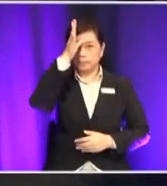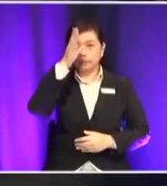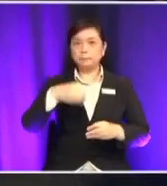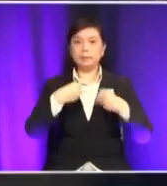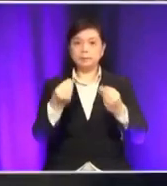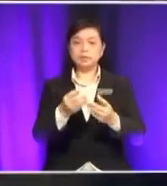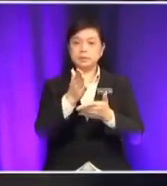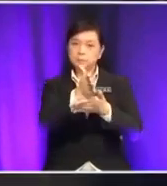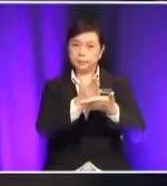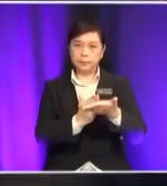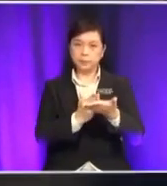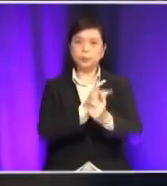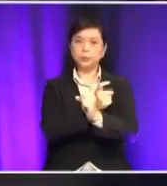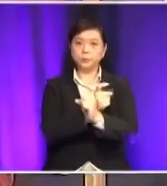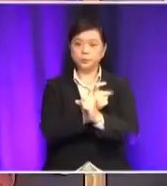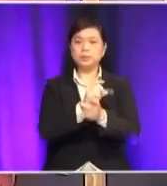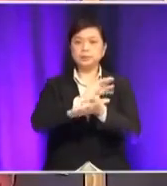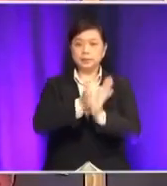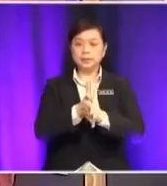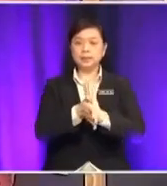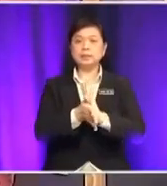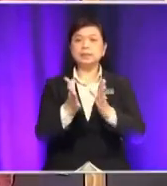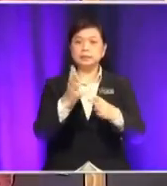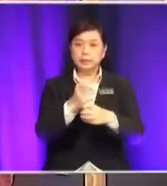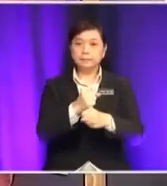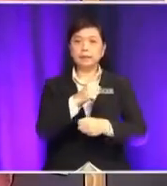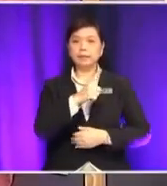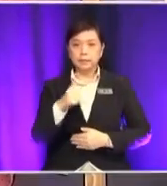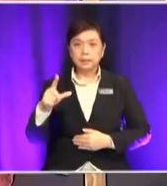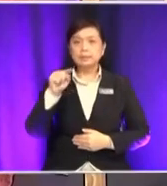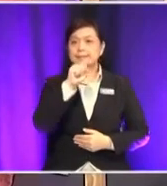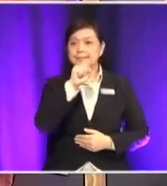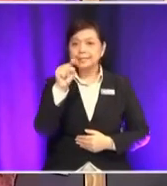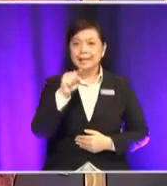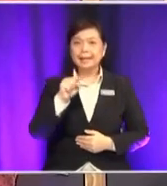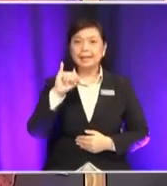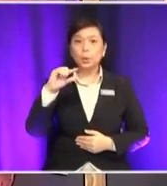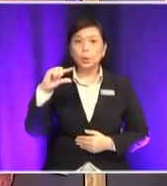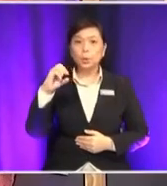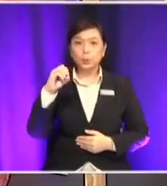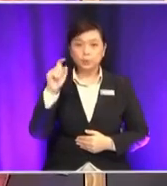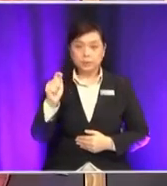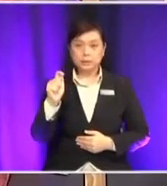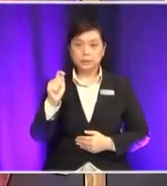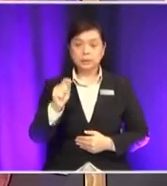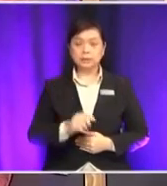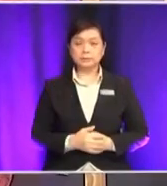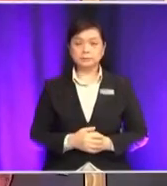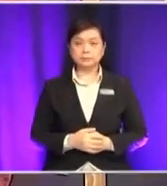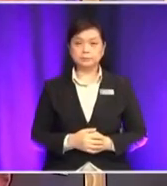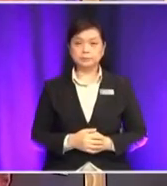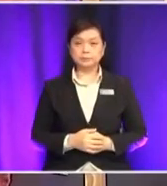mendapat lazaigor ya oke tetapi meiosis bukan saja untuk memparukan ya dia ini sangat-sangat penting untuk variasi